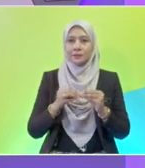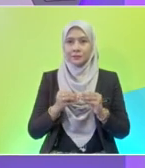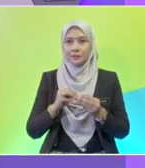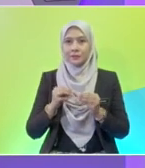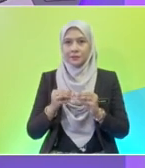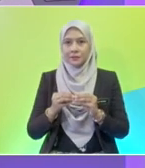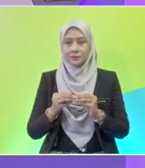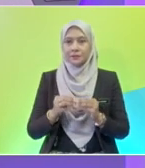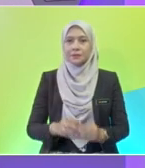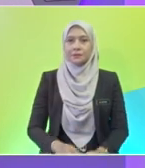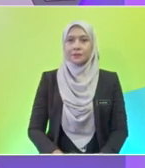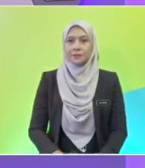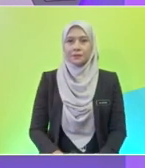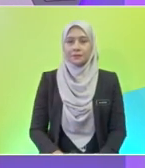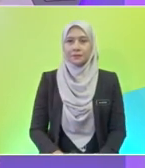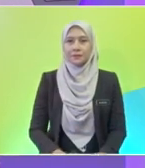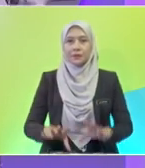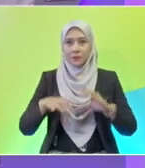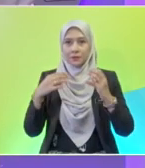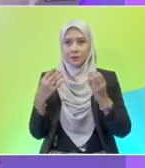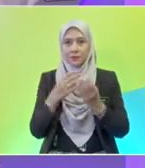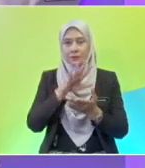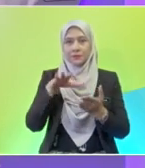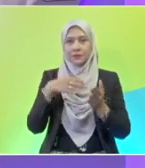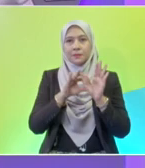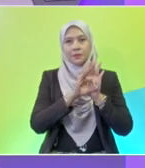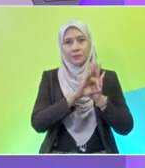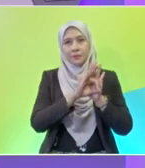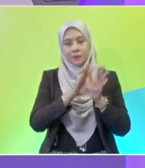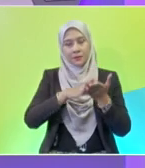murid kumpulkan semua familia yang telah dipelajari